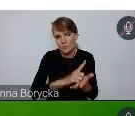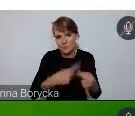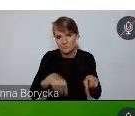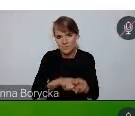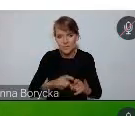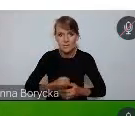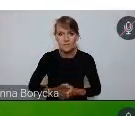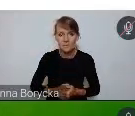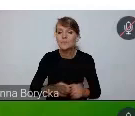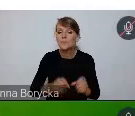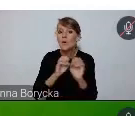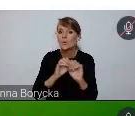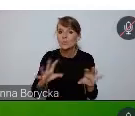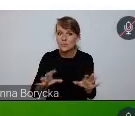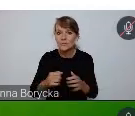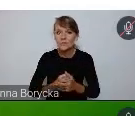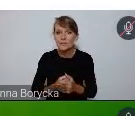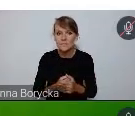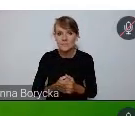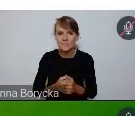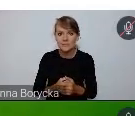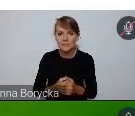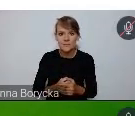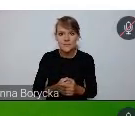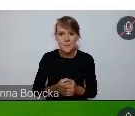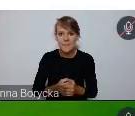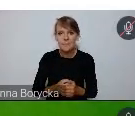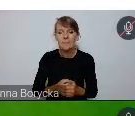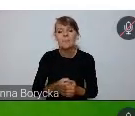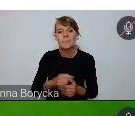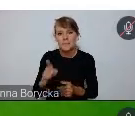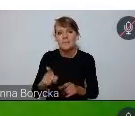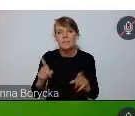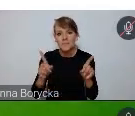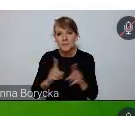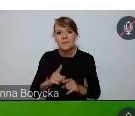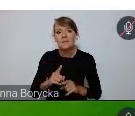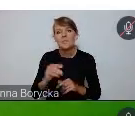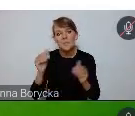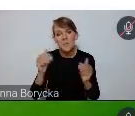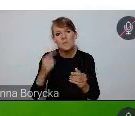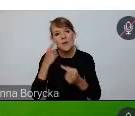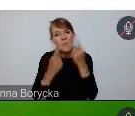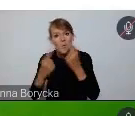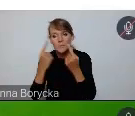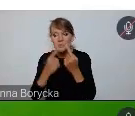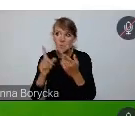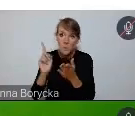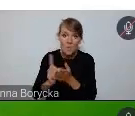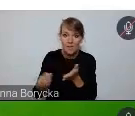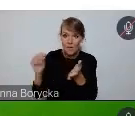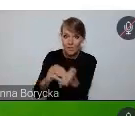zrealizowane. Oczywiście wracamy znów do możliwości pozyskania dodatkowych środków.